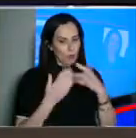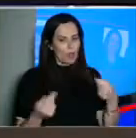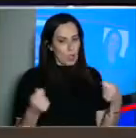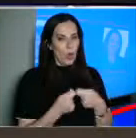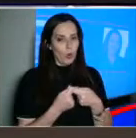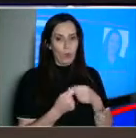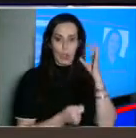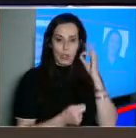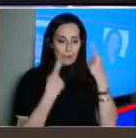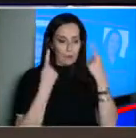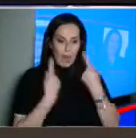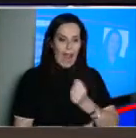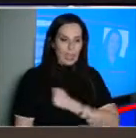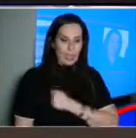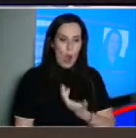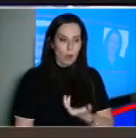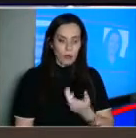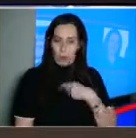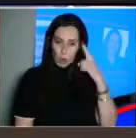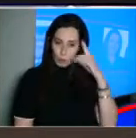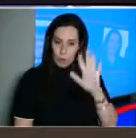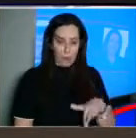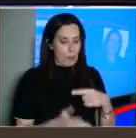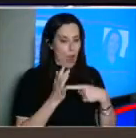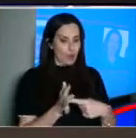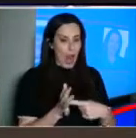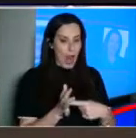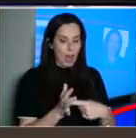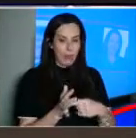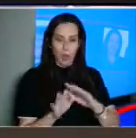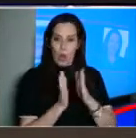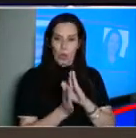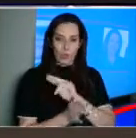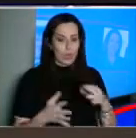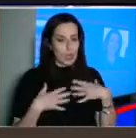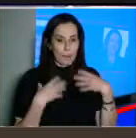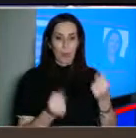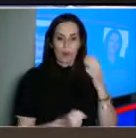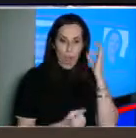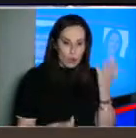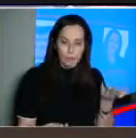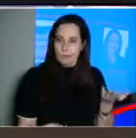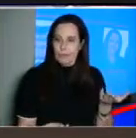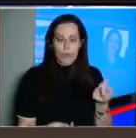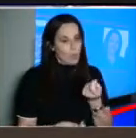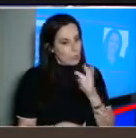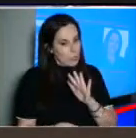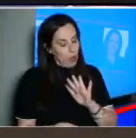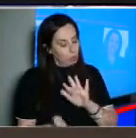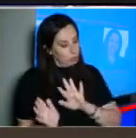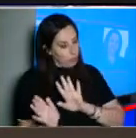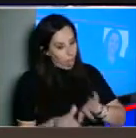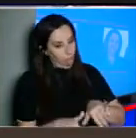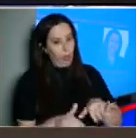שנוגעים לנשים חרדיות. אנחנו יודעים ויודעות למשל שכל הנושא של בריאות נשים הוא קצת מופקר